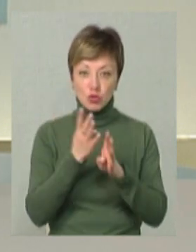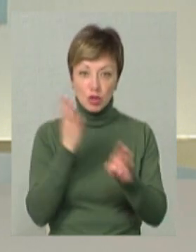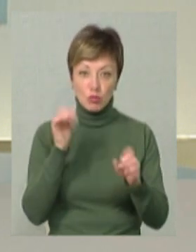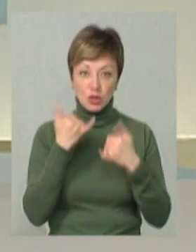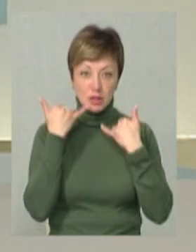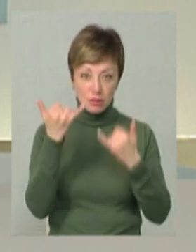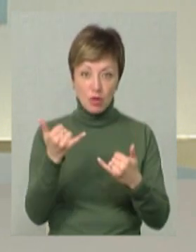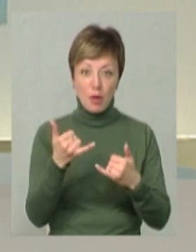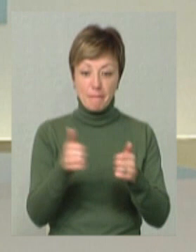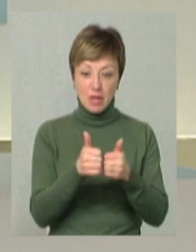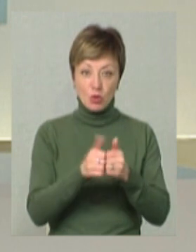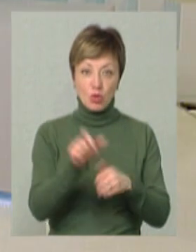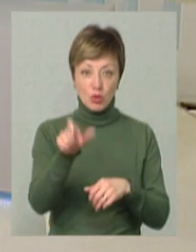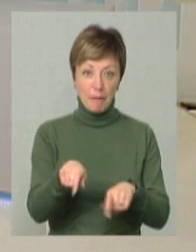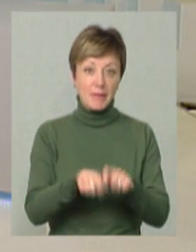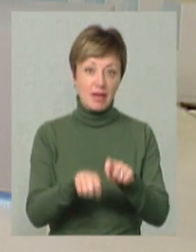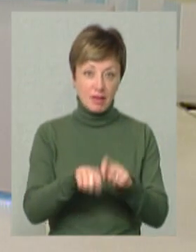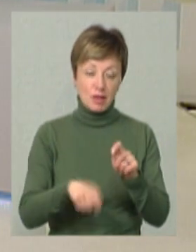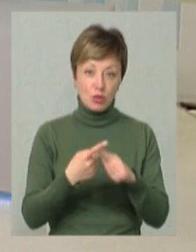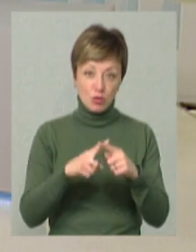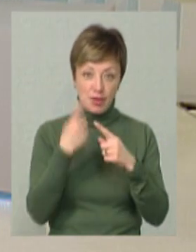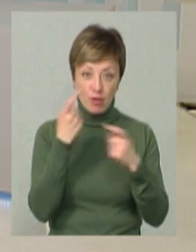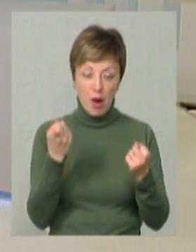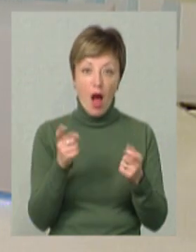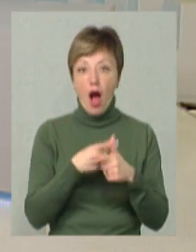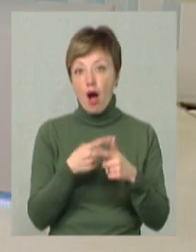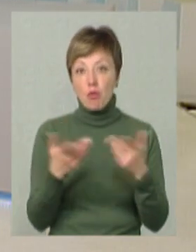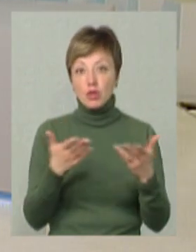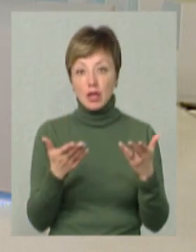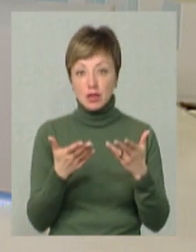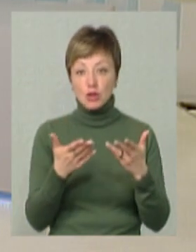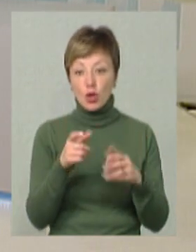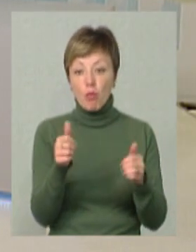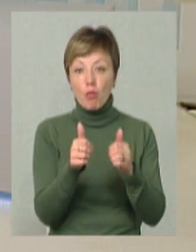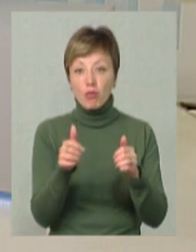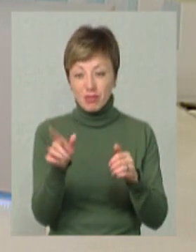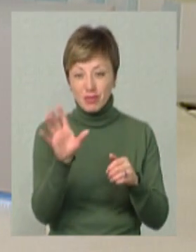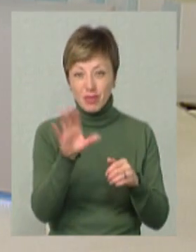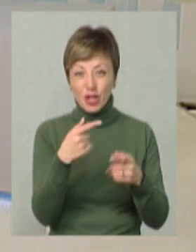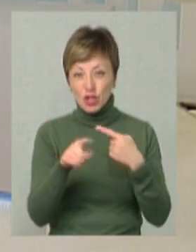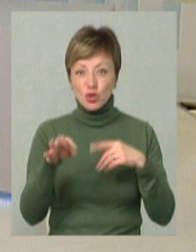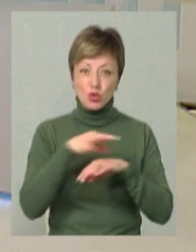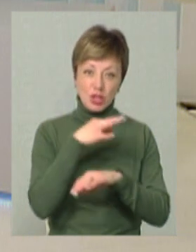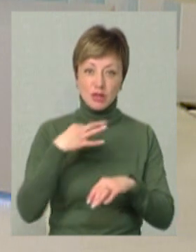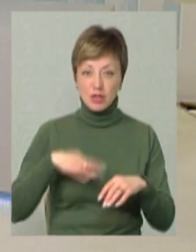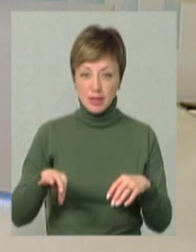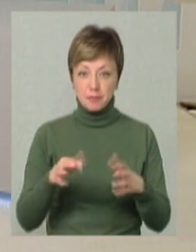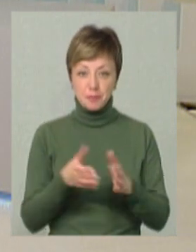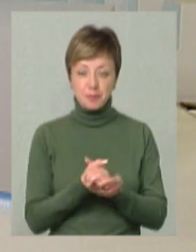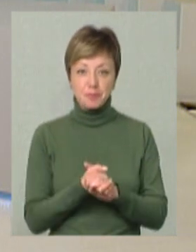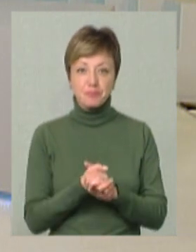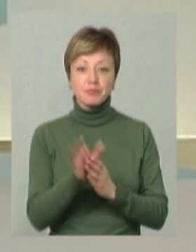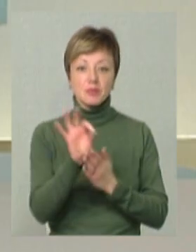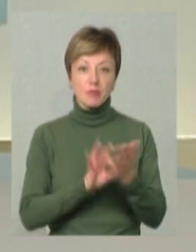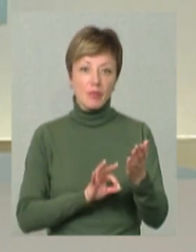можна зателефонувати до близької людини і перевірити цю інформацію. Або до якихось тих людей, які поруч з ним, там, до дружини, до сина.